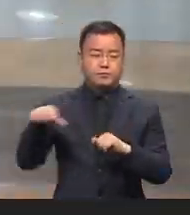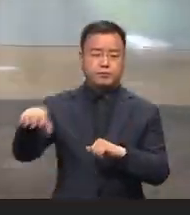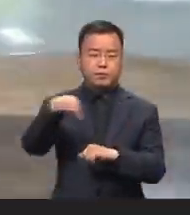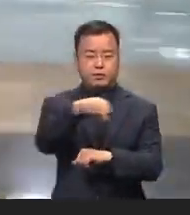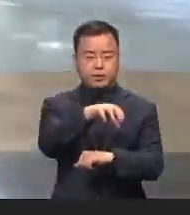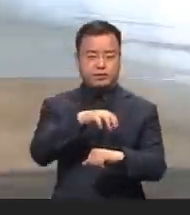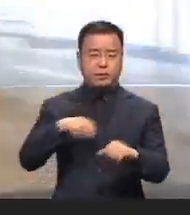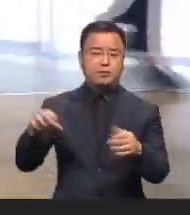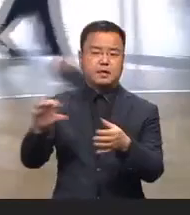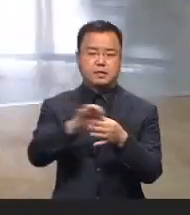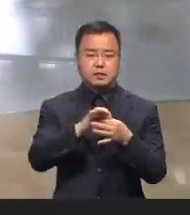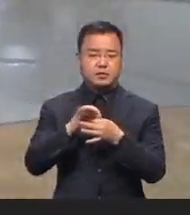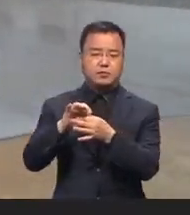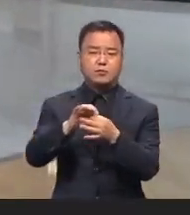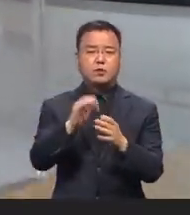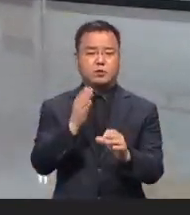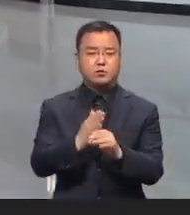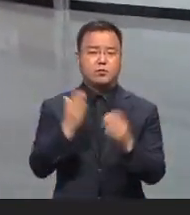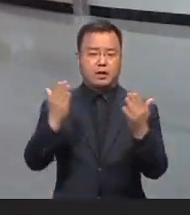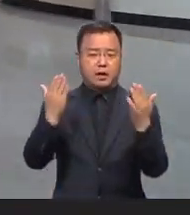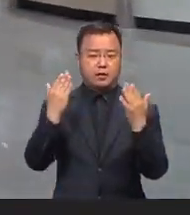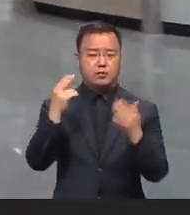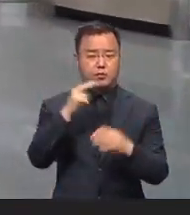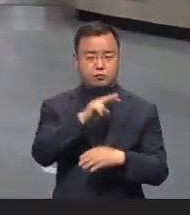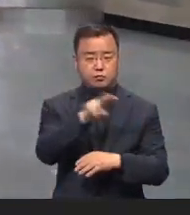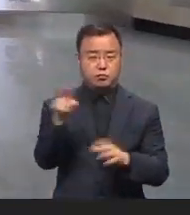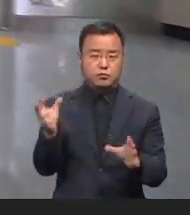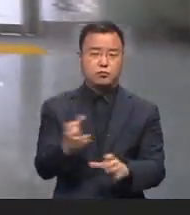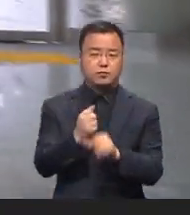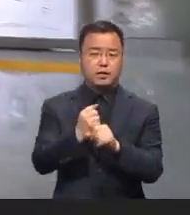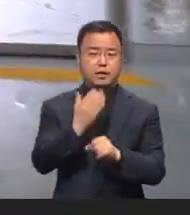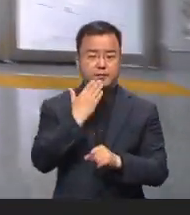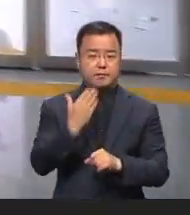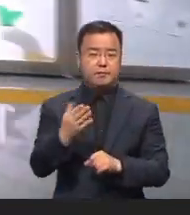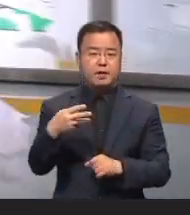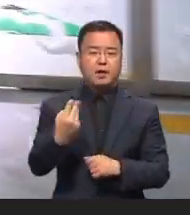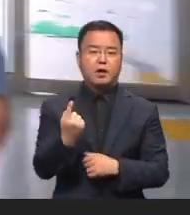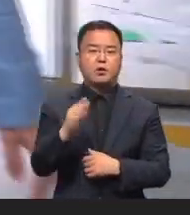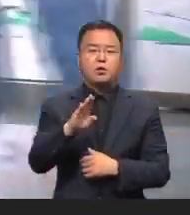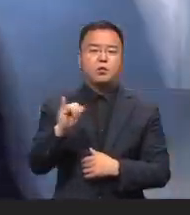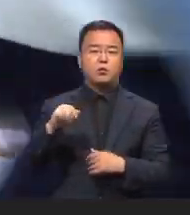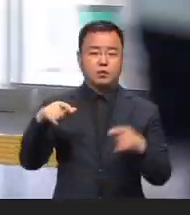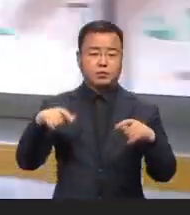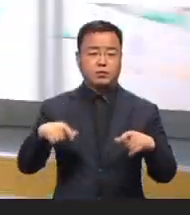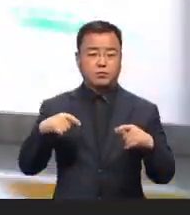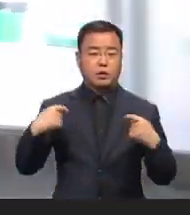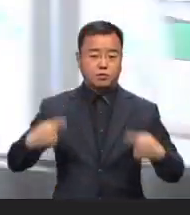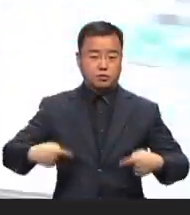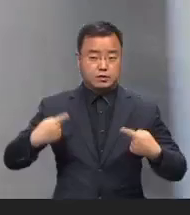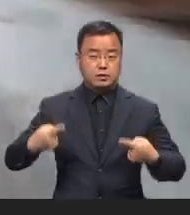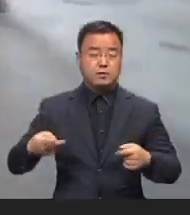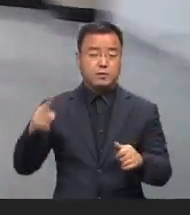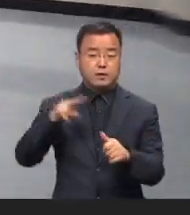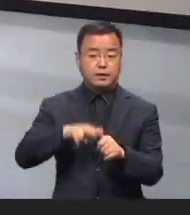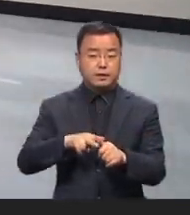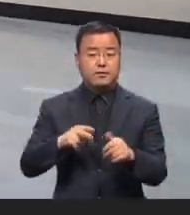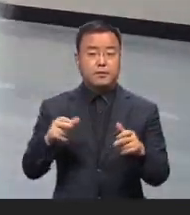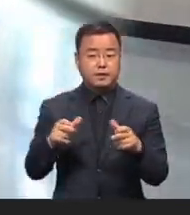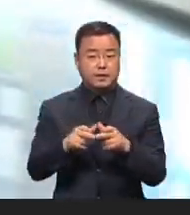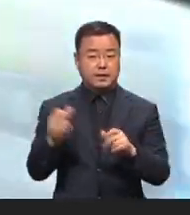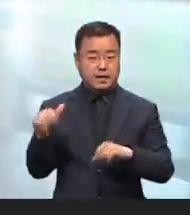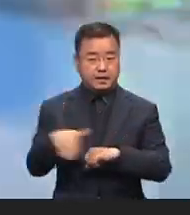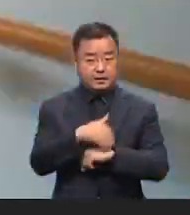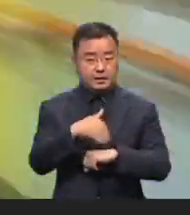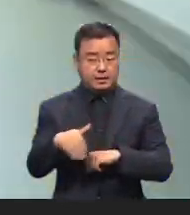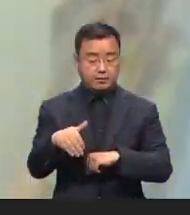연결되어 있기 때문에 학교 곳곳이 한눈에 들어옵니다. 또 이 로비 공간은 휠체어를 타는 학생들이 이동하는 공간과도 바로